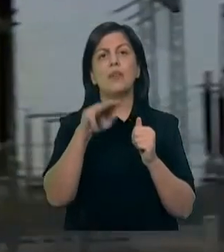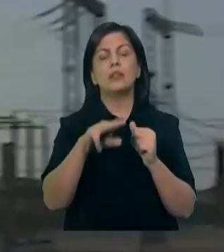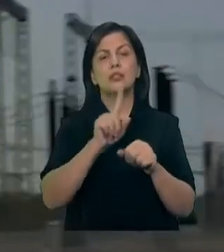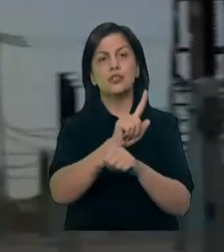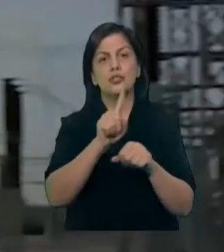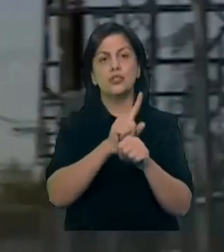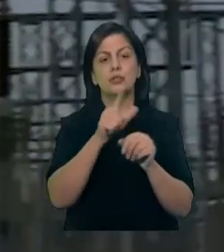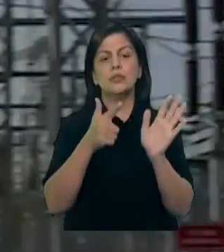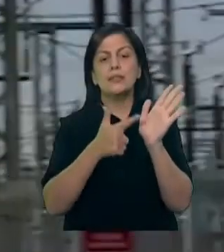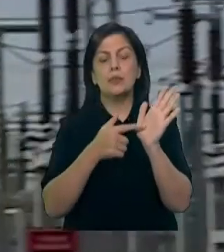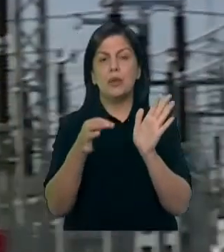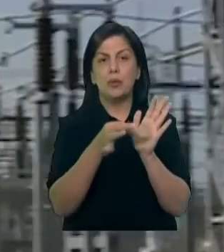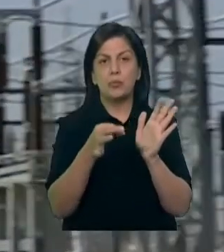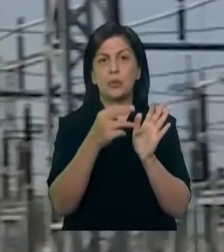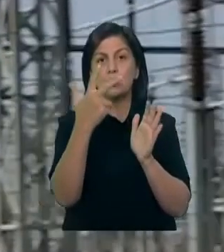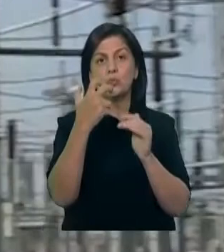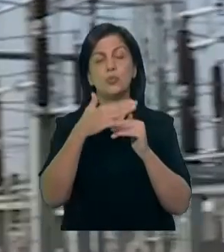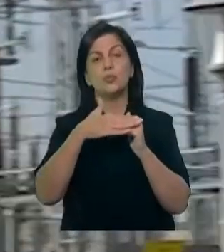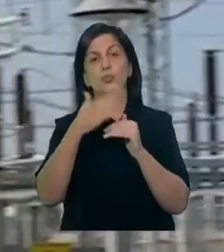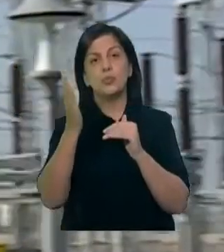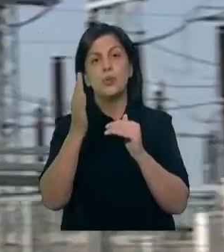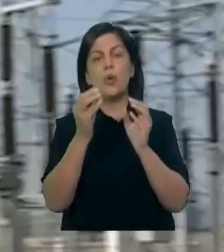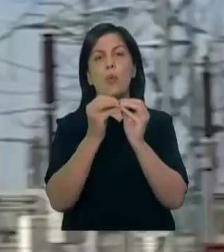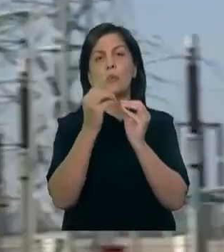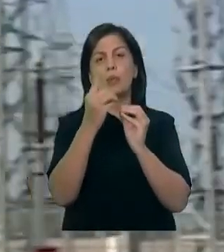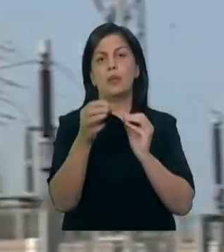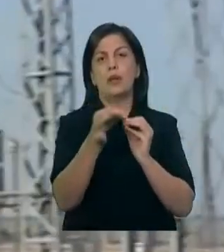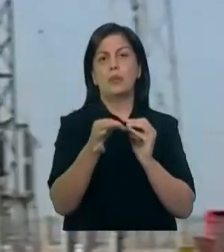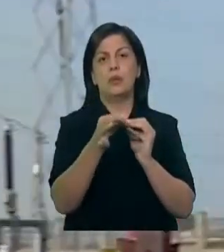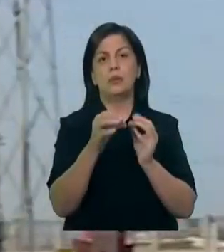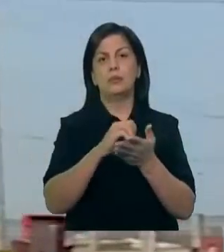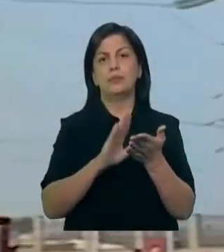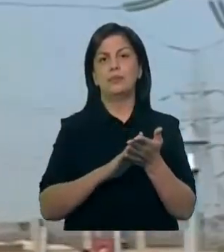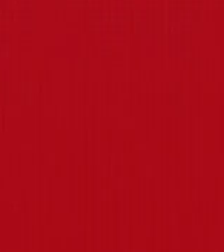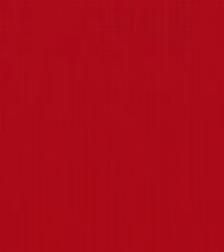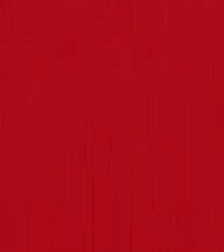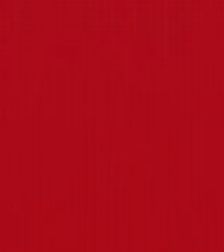olan hissə üzrə 7 qəpik, 300-dən yuxarı hissə üzrə isə 11 qəpik təşkil edib.